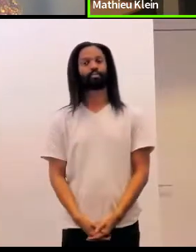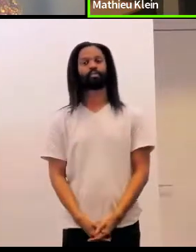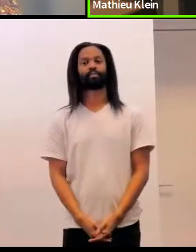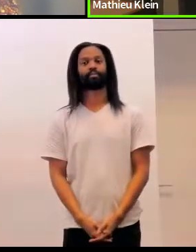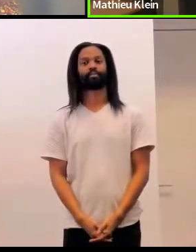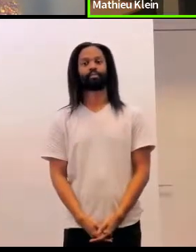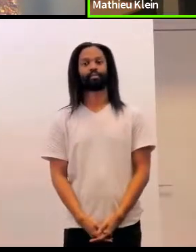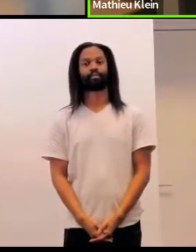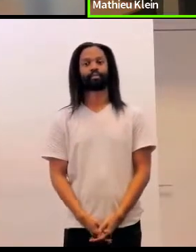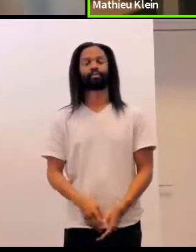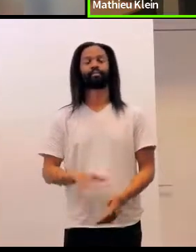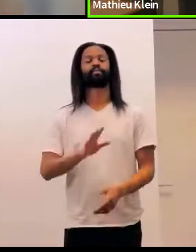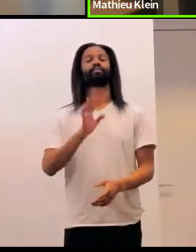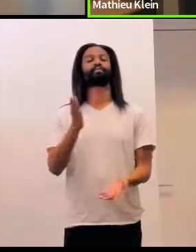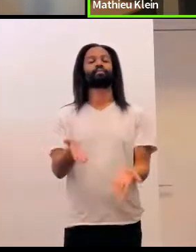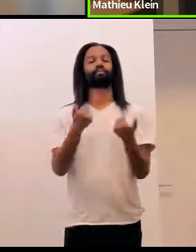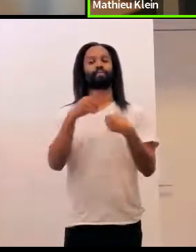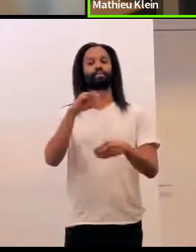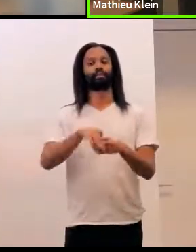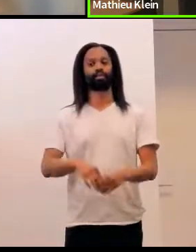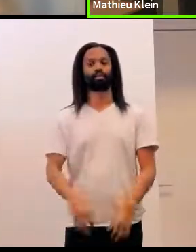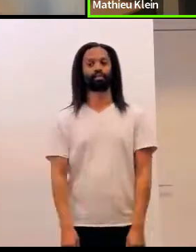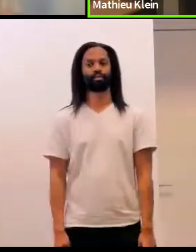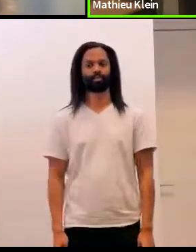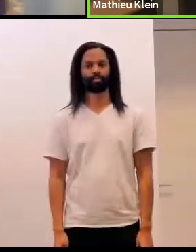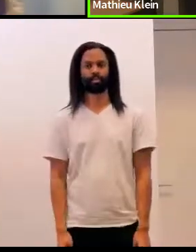Je propose de passer au vote. Le scrutin est ouvert.